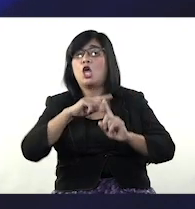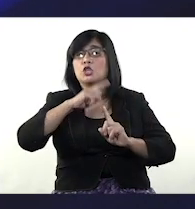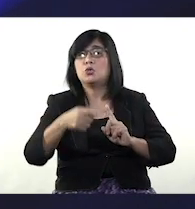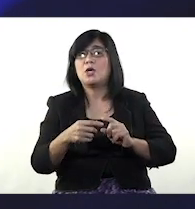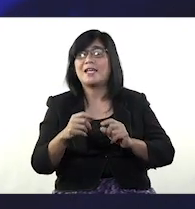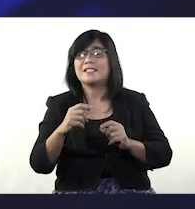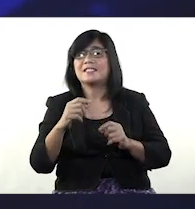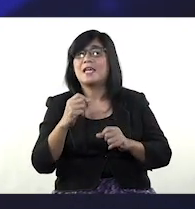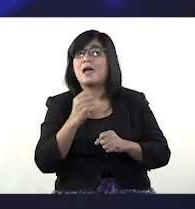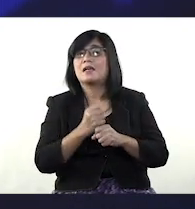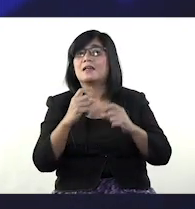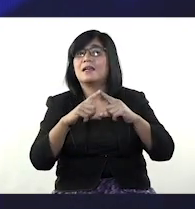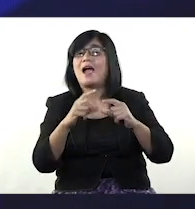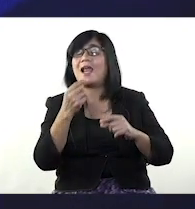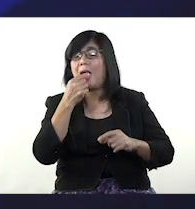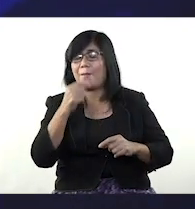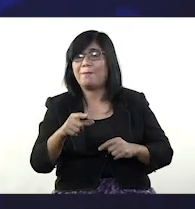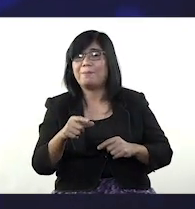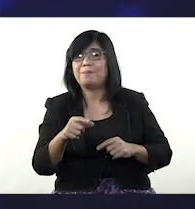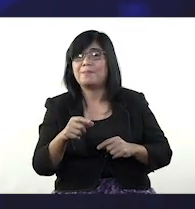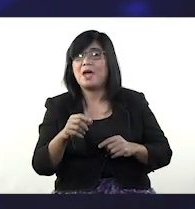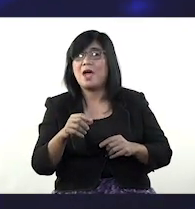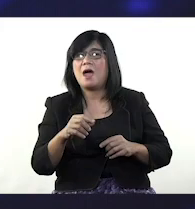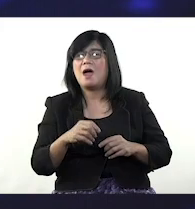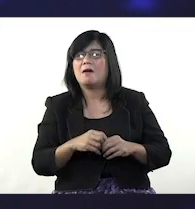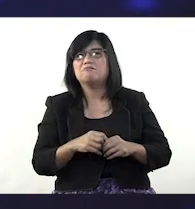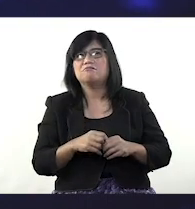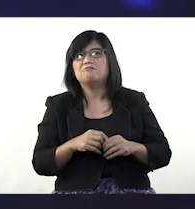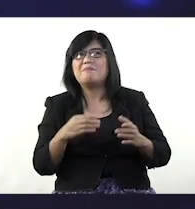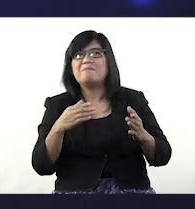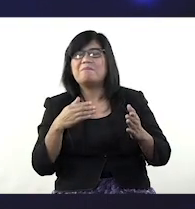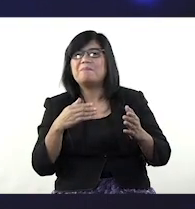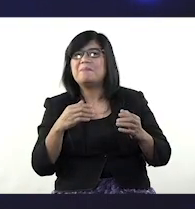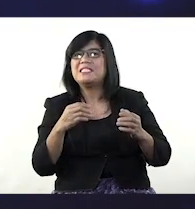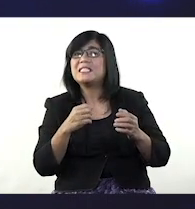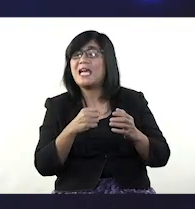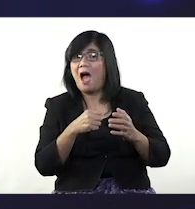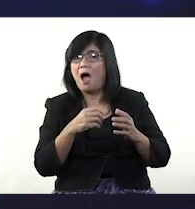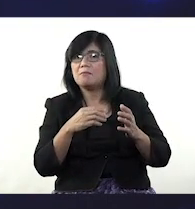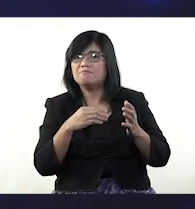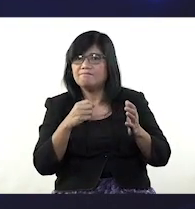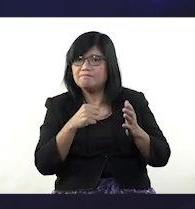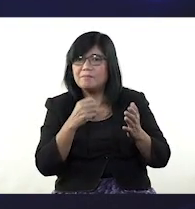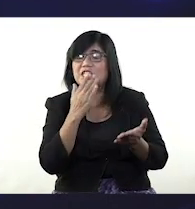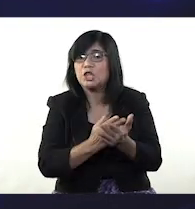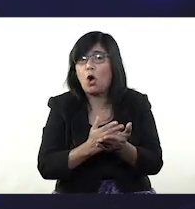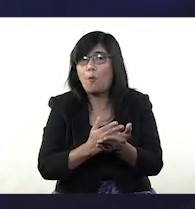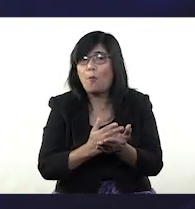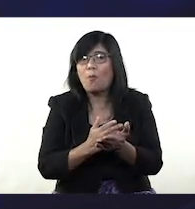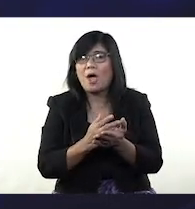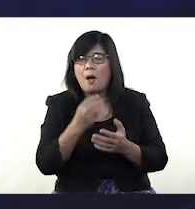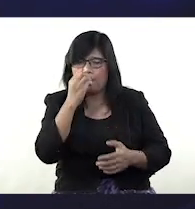Hai bisa cek kuota misalnya Hai yang produksi ikan yang terlalu banyak Hai bagaimana untuk